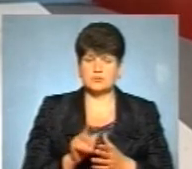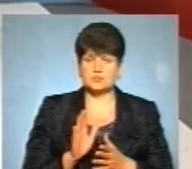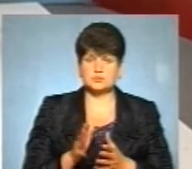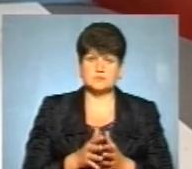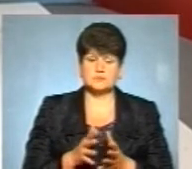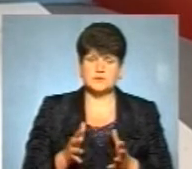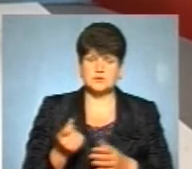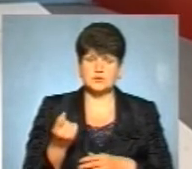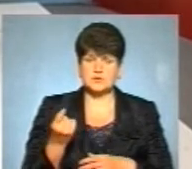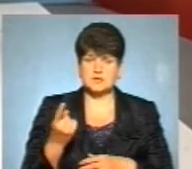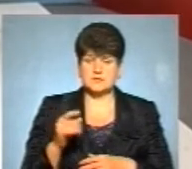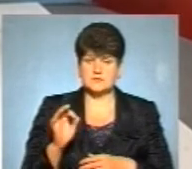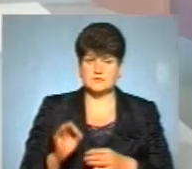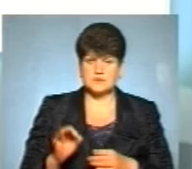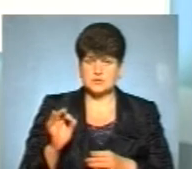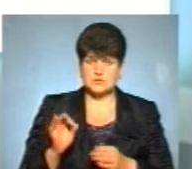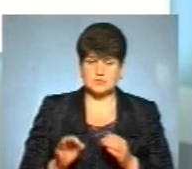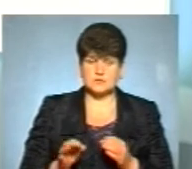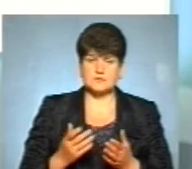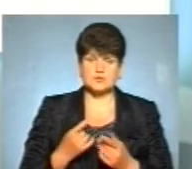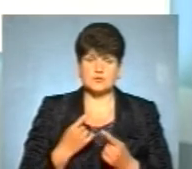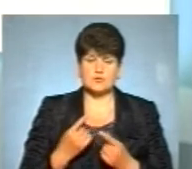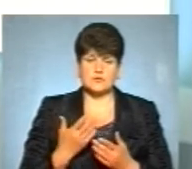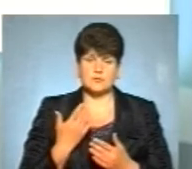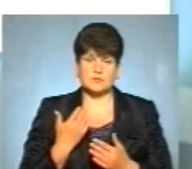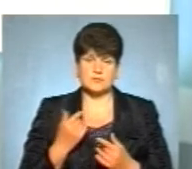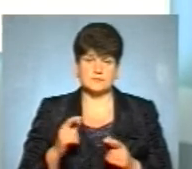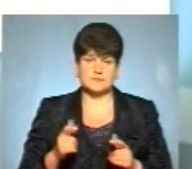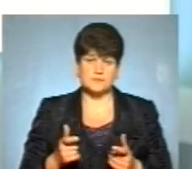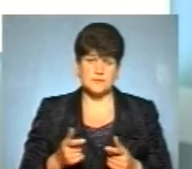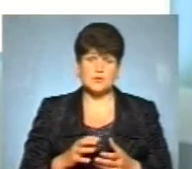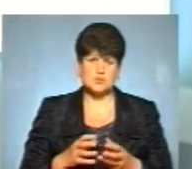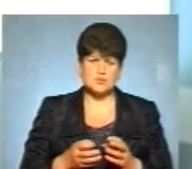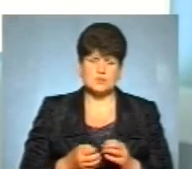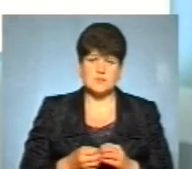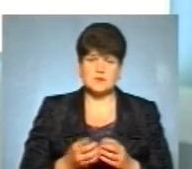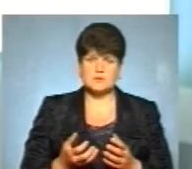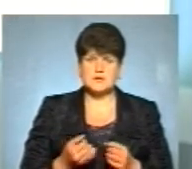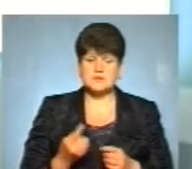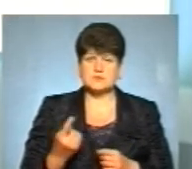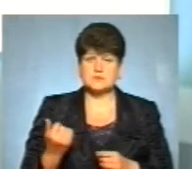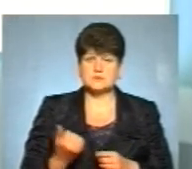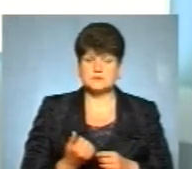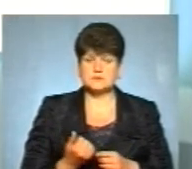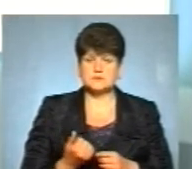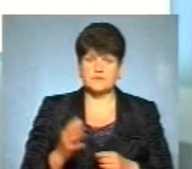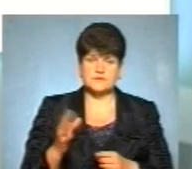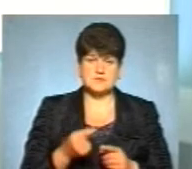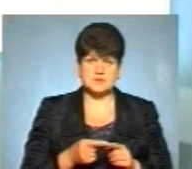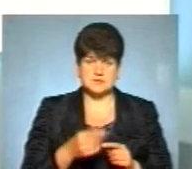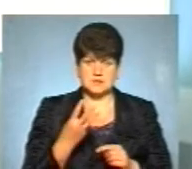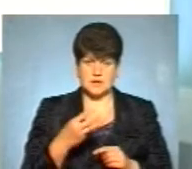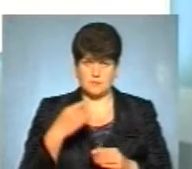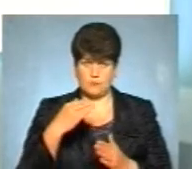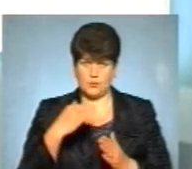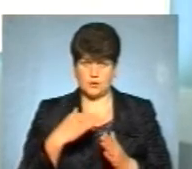перевищувати 11%, якщо мова йде про послаблення карантину. Тобто, сумарно береться за тиждень оці всі три показники,